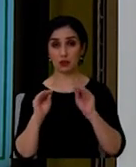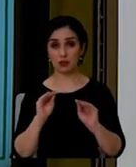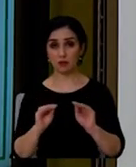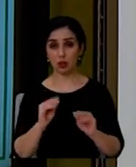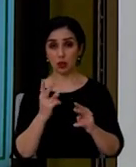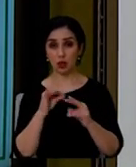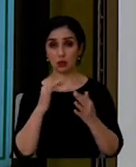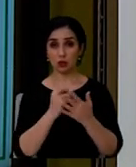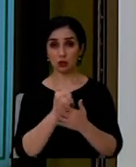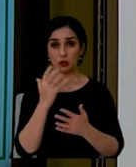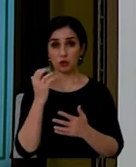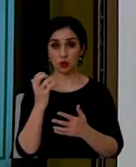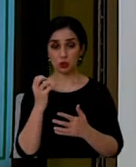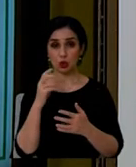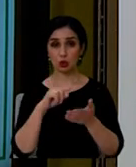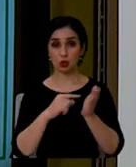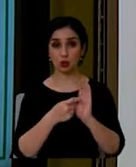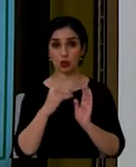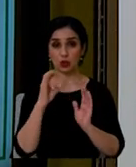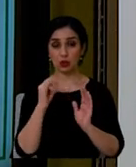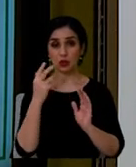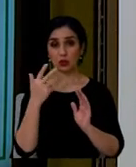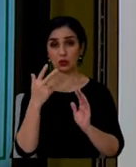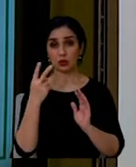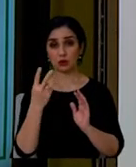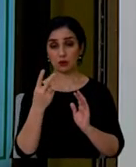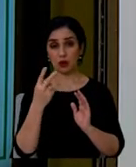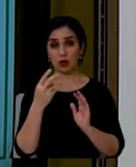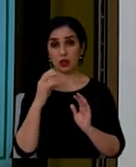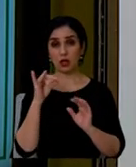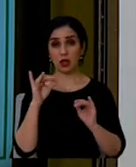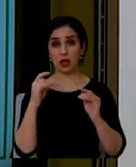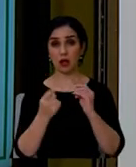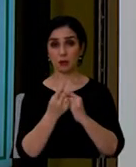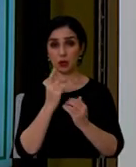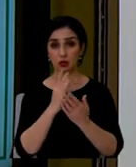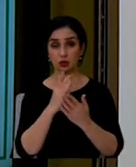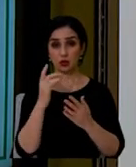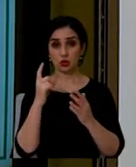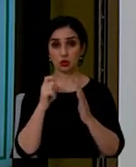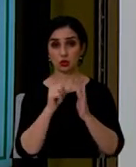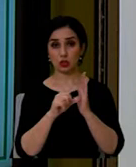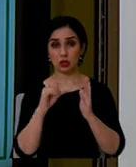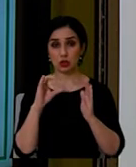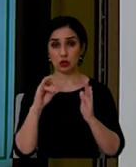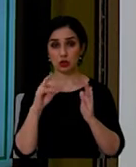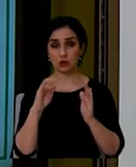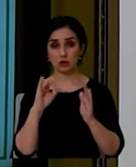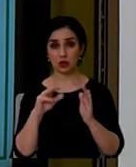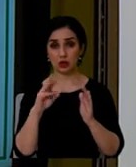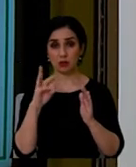Подставляю, получается 500 умножить на 0,32, образуется 160 грамм сульфата меди